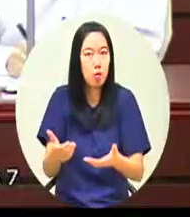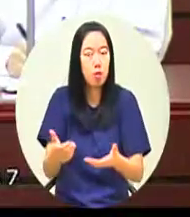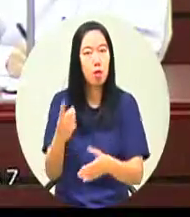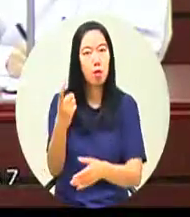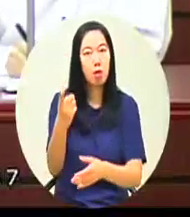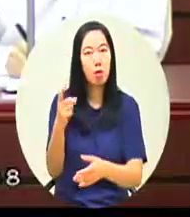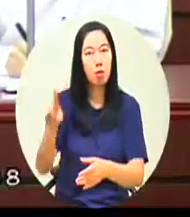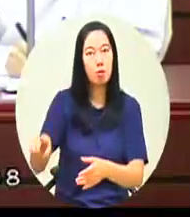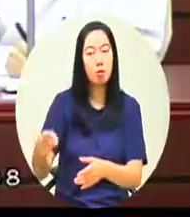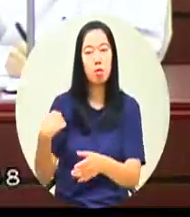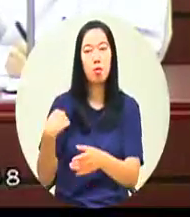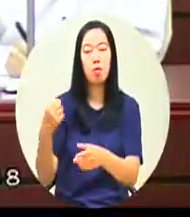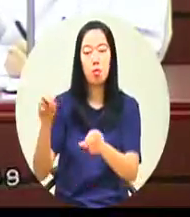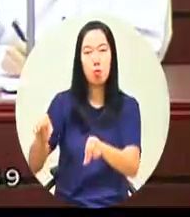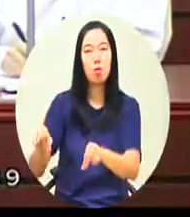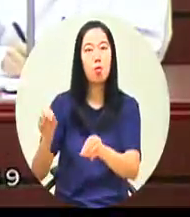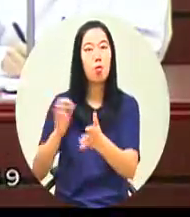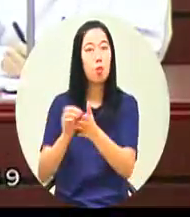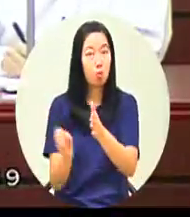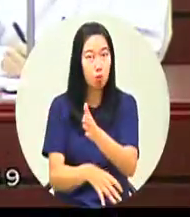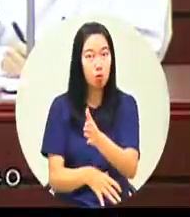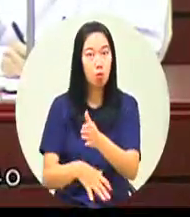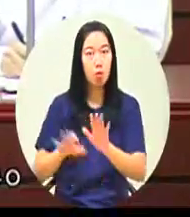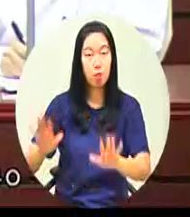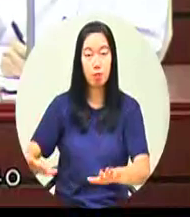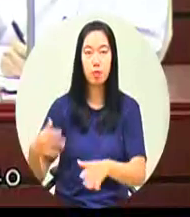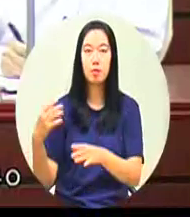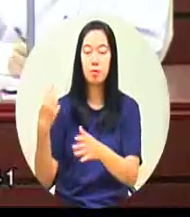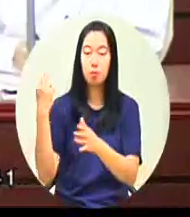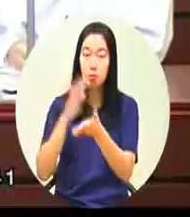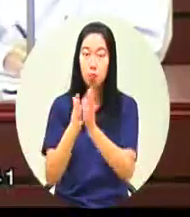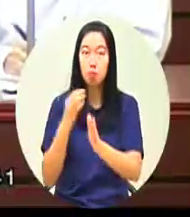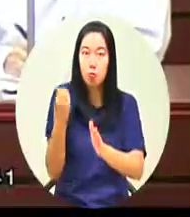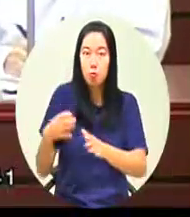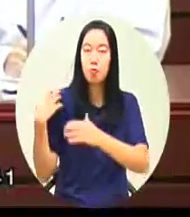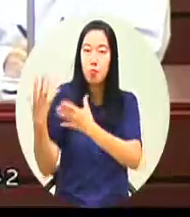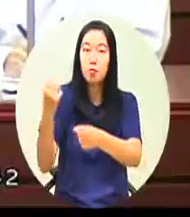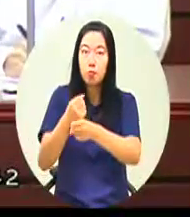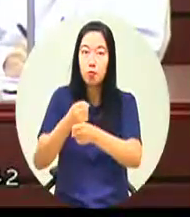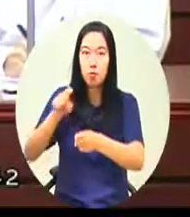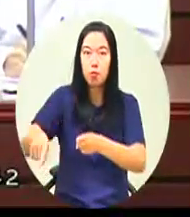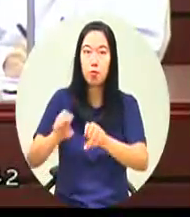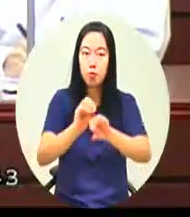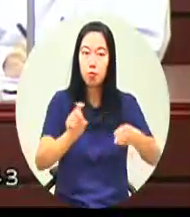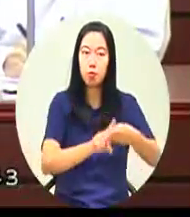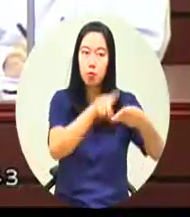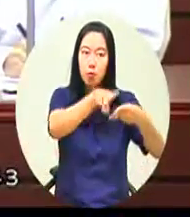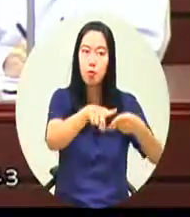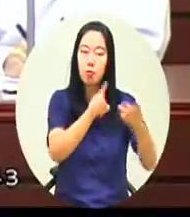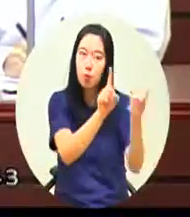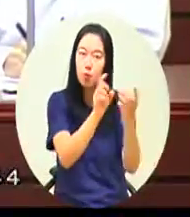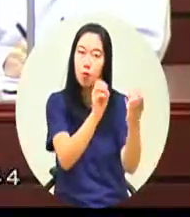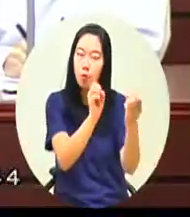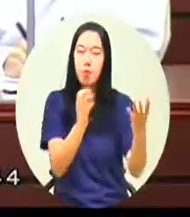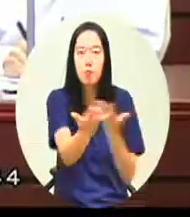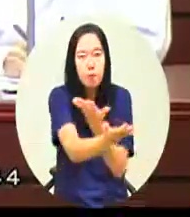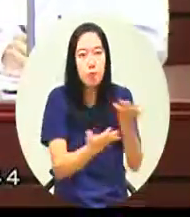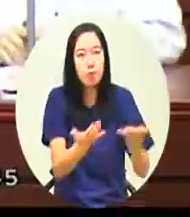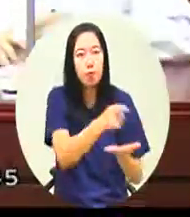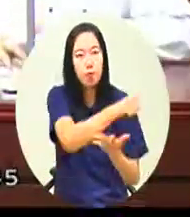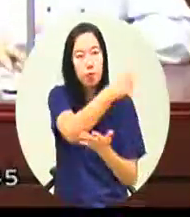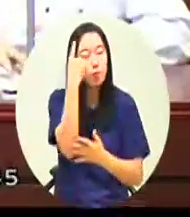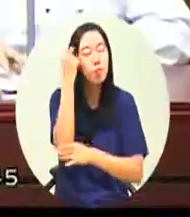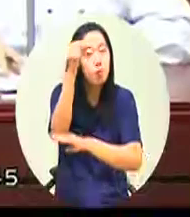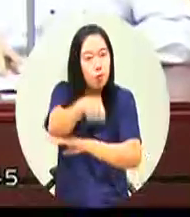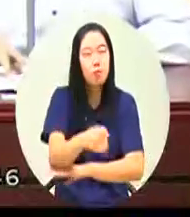阮即马去订发包啊。啊，这段时间吼，阮有甲地主遐一直在沟通。啊，地主哪有同意阮，伊要甲阮，互阮加